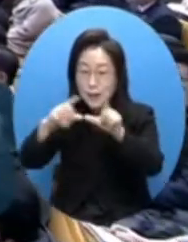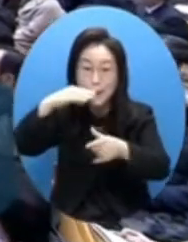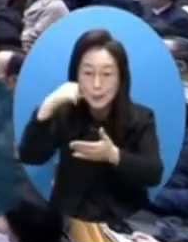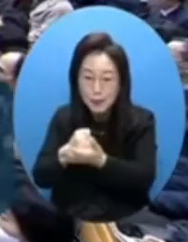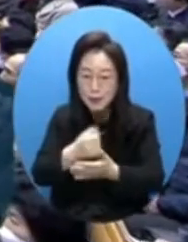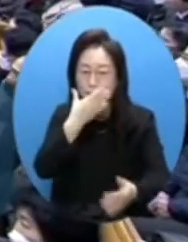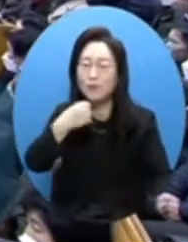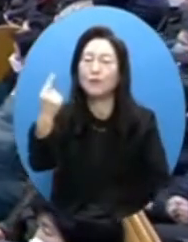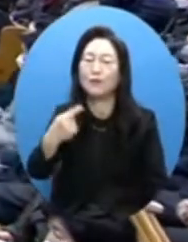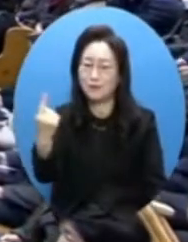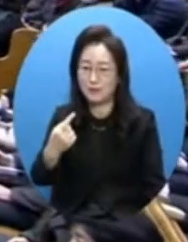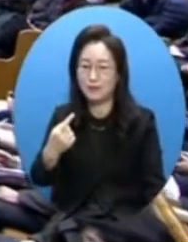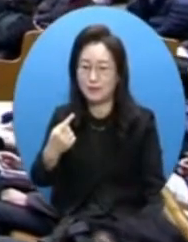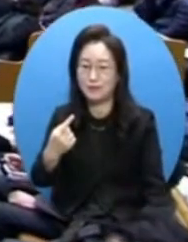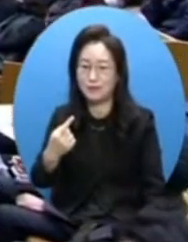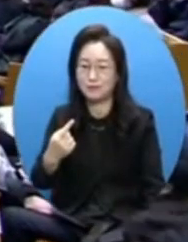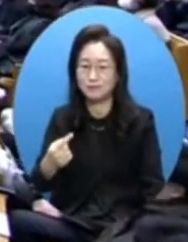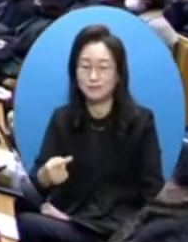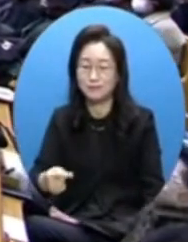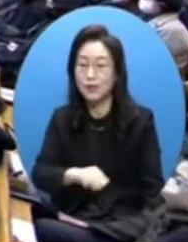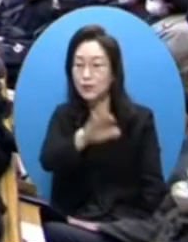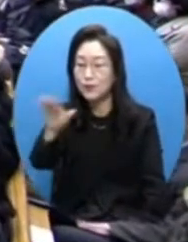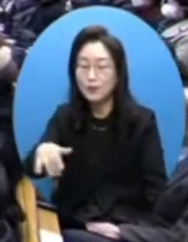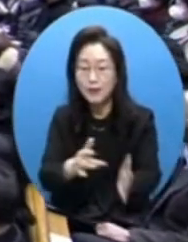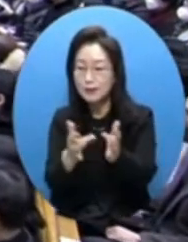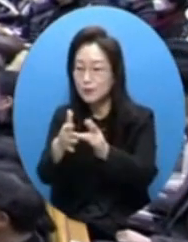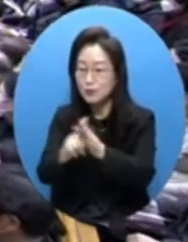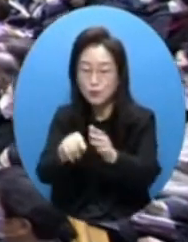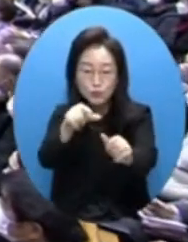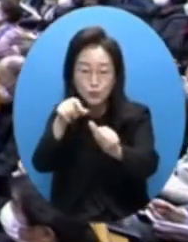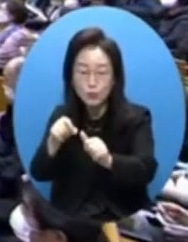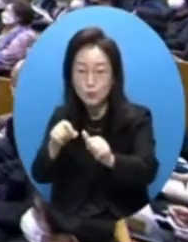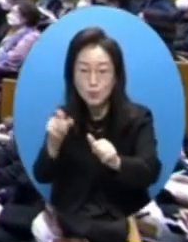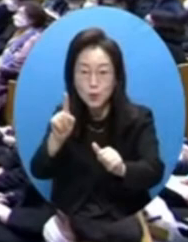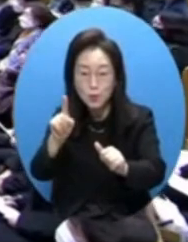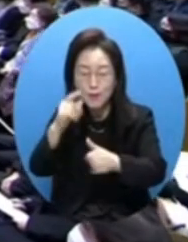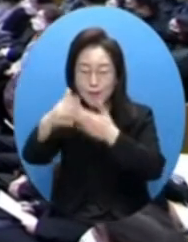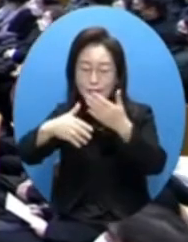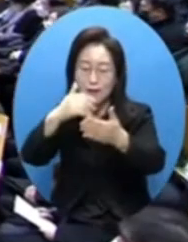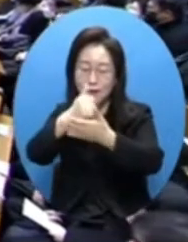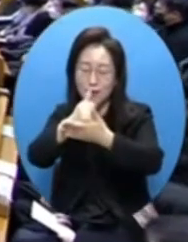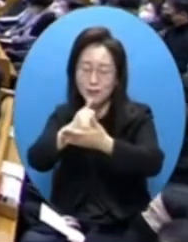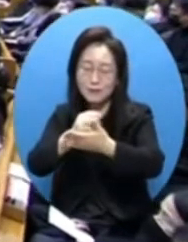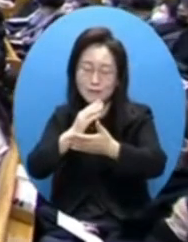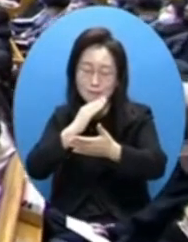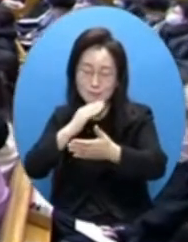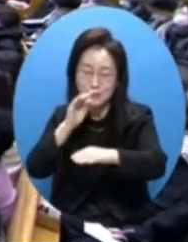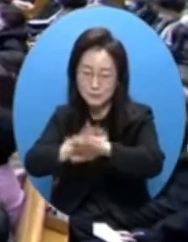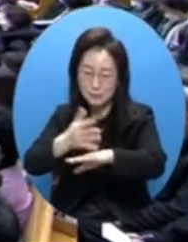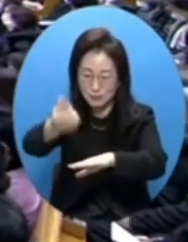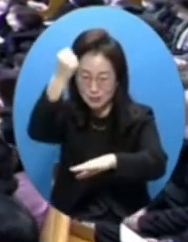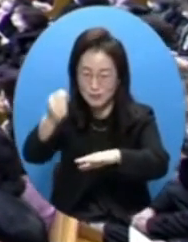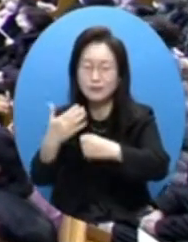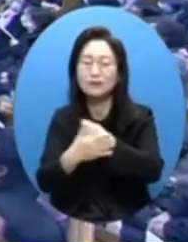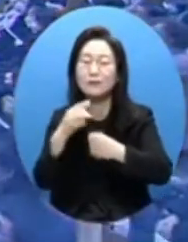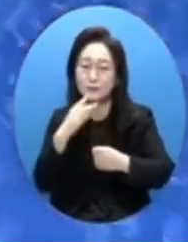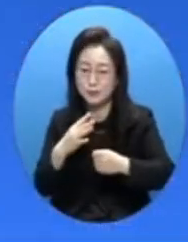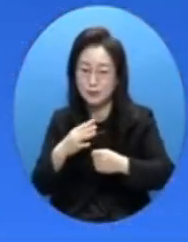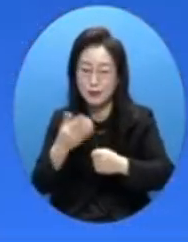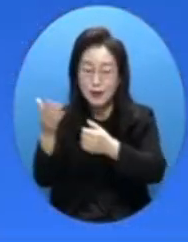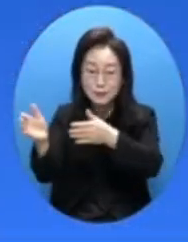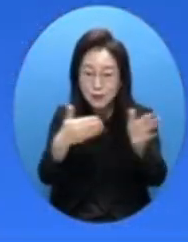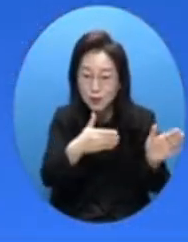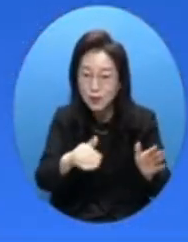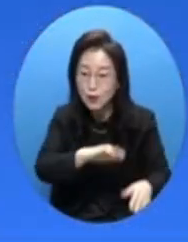복이 임하는 것입니다. 우리가 예수 믿고 구원받는 것은 전적인 하나님의 은혜입니다. 그러나 예수 믿고 나서 우리가 잘 되는